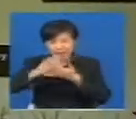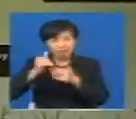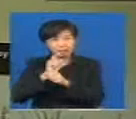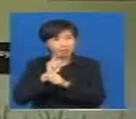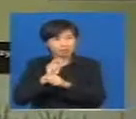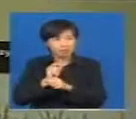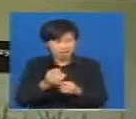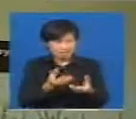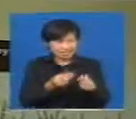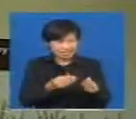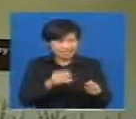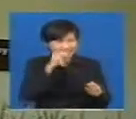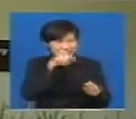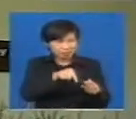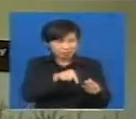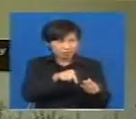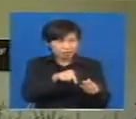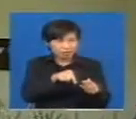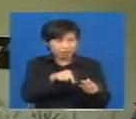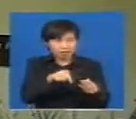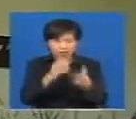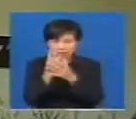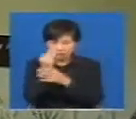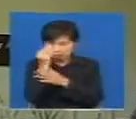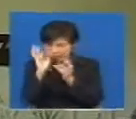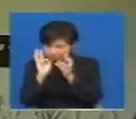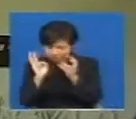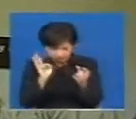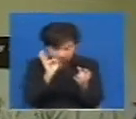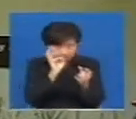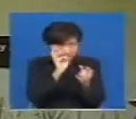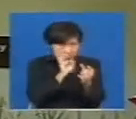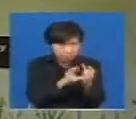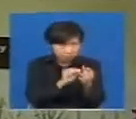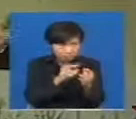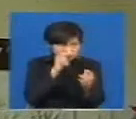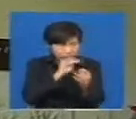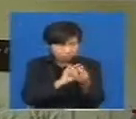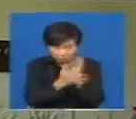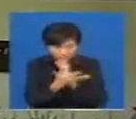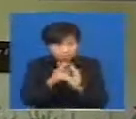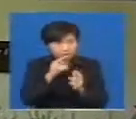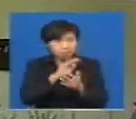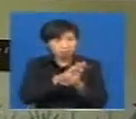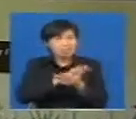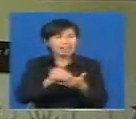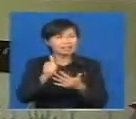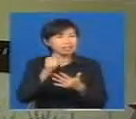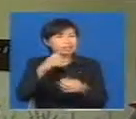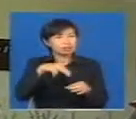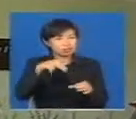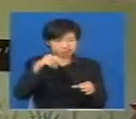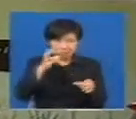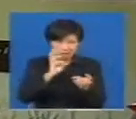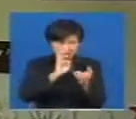โคลนนะฮะมาใส ่ เมล็ดไม้บางอย่างนะฮะกลายเป็นแบตเตอรี่นะกลายเป็นแบตเตอรี่นะฮะเป็นไฟนะฮะเ